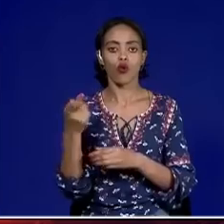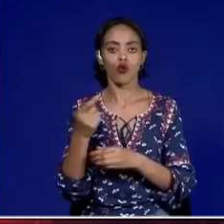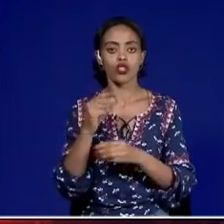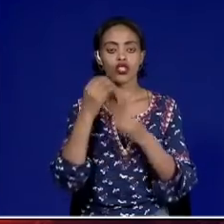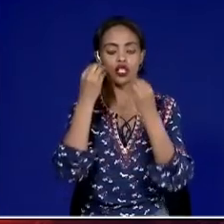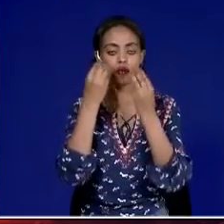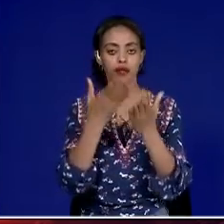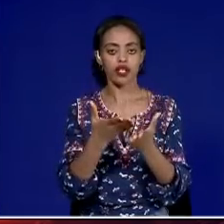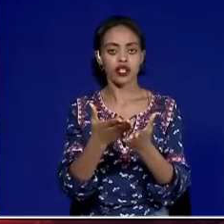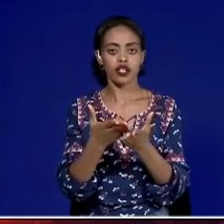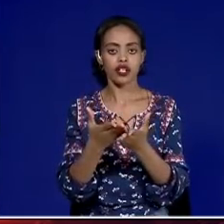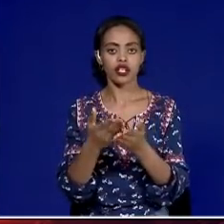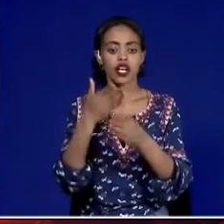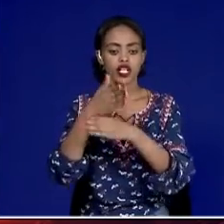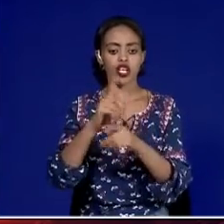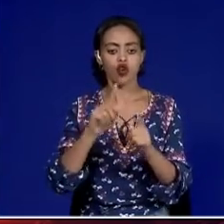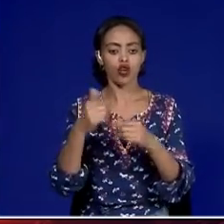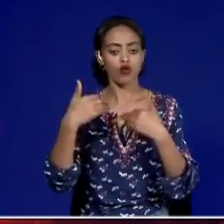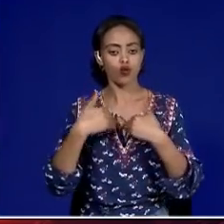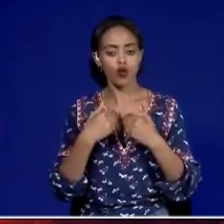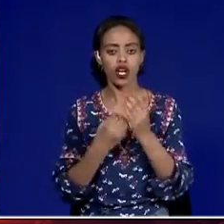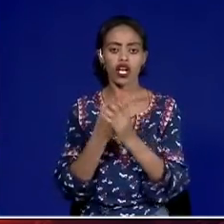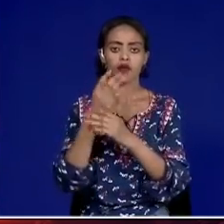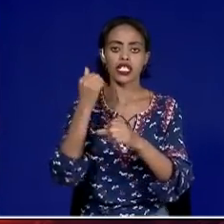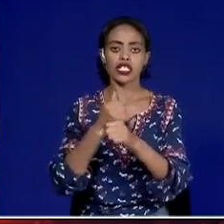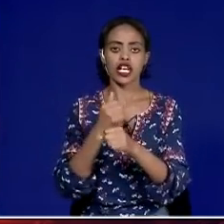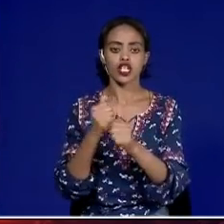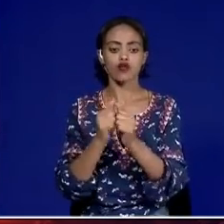حبر قصالوون او زلونا هاي لمعات سرحتي